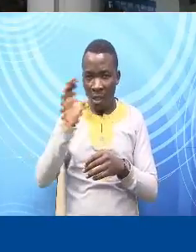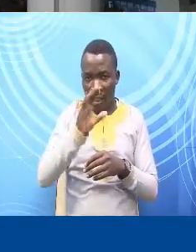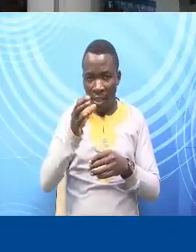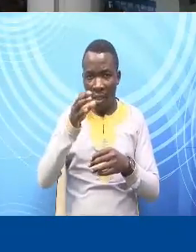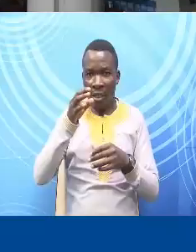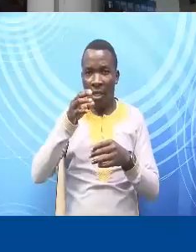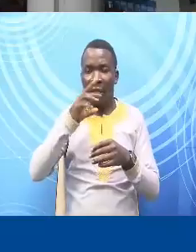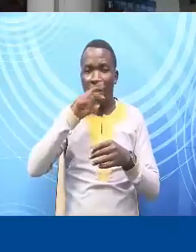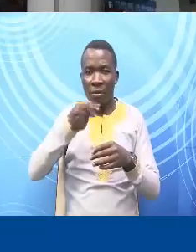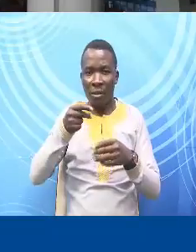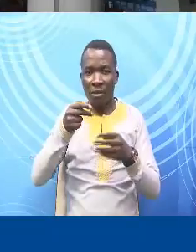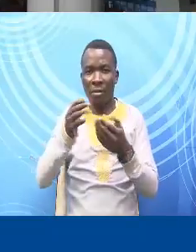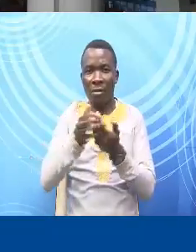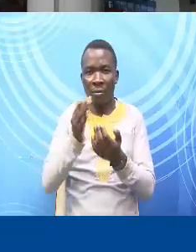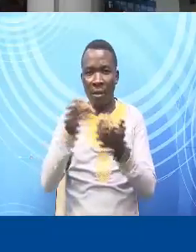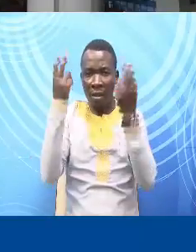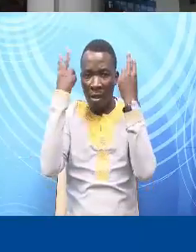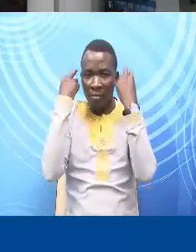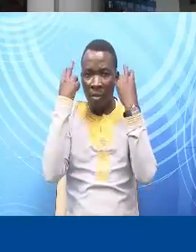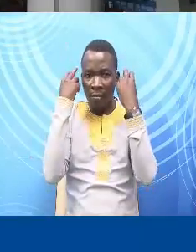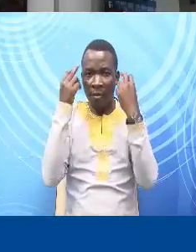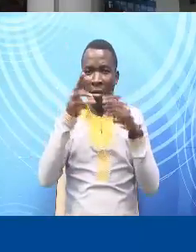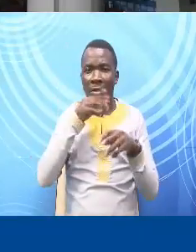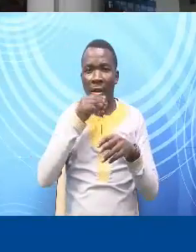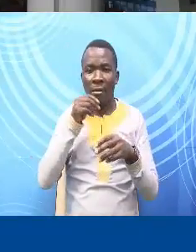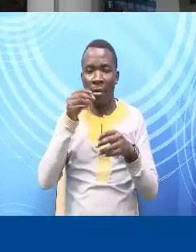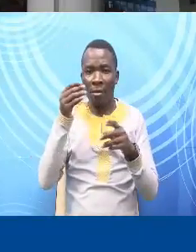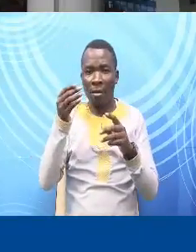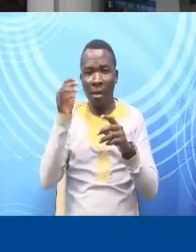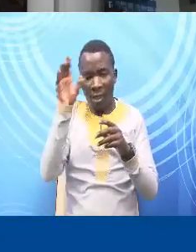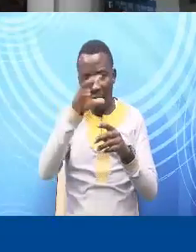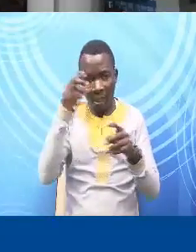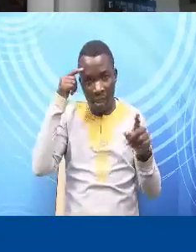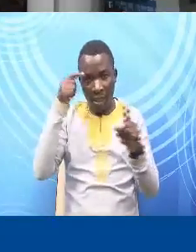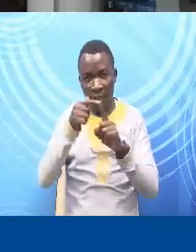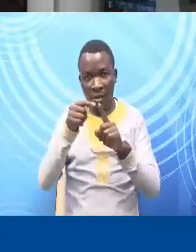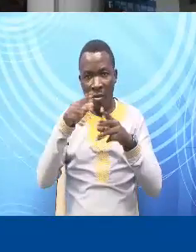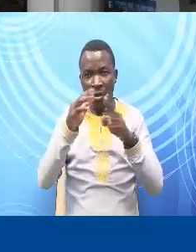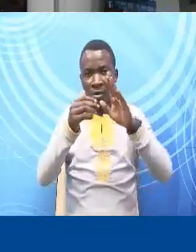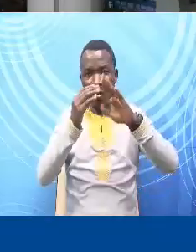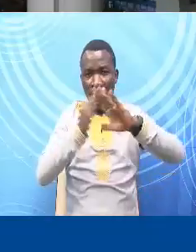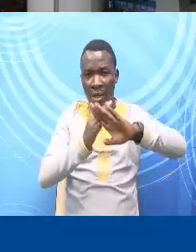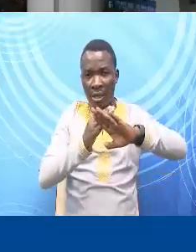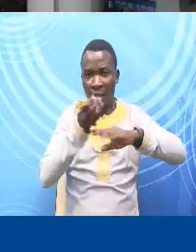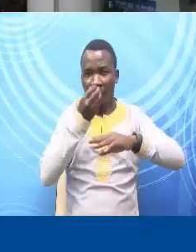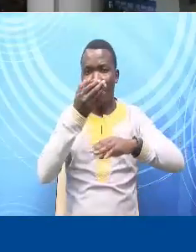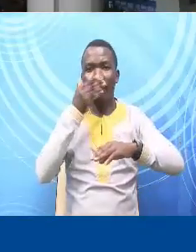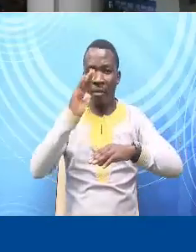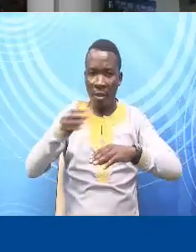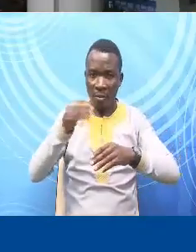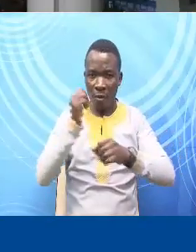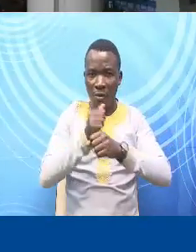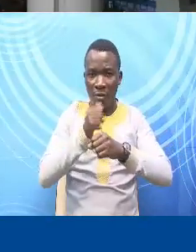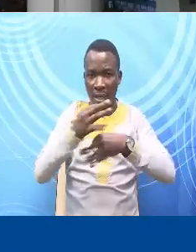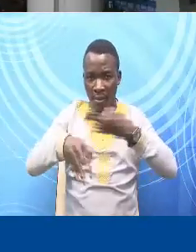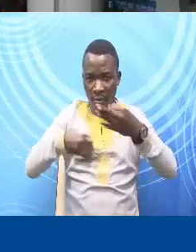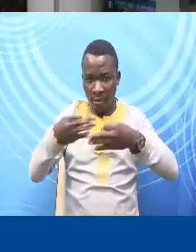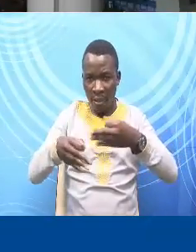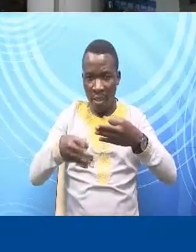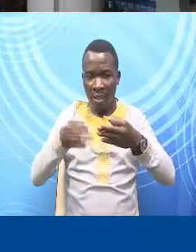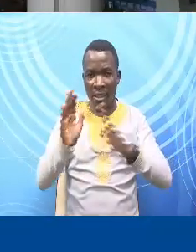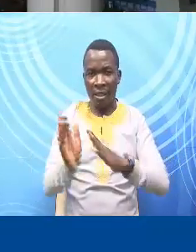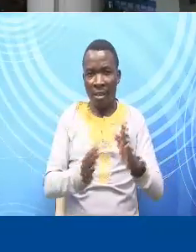bw'inkwavu naho umugabo we yihaye intego ashaka uburyo abanyarwanda bahashyimire mibi binyuze mu gukora imashini zituraga amagi Imana irahunda Jean